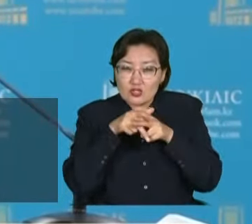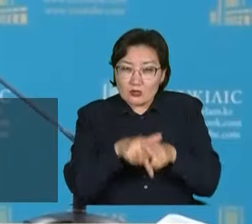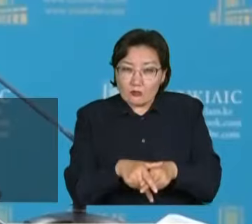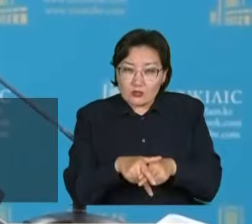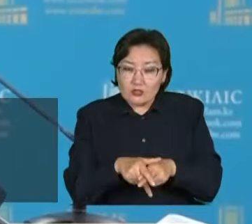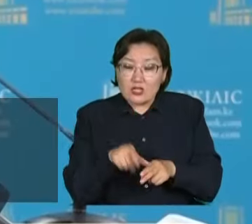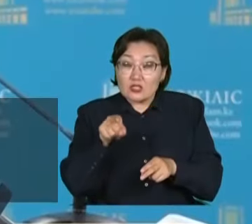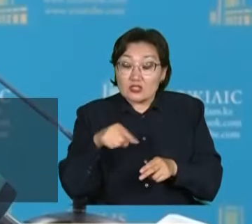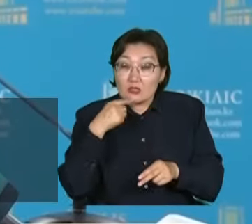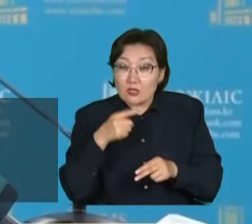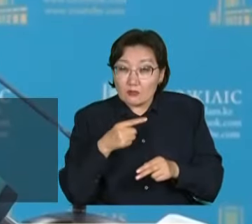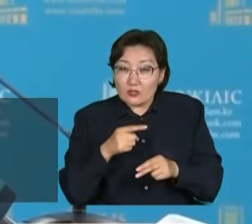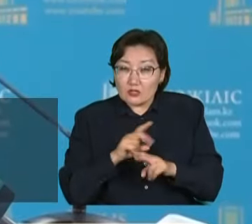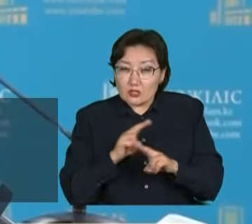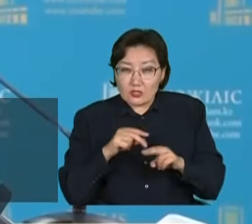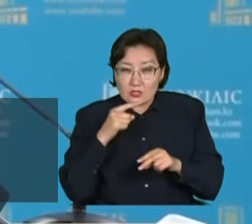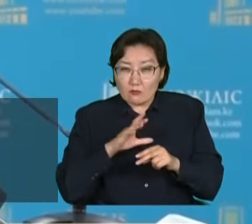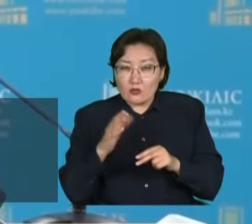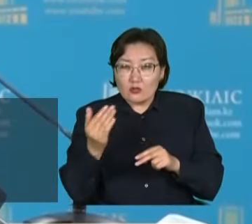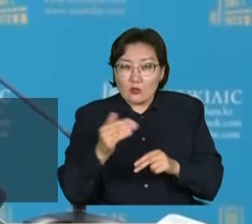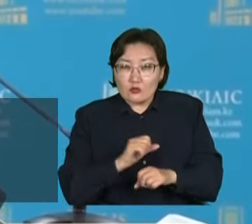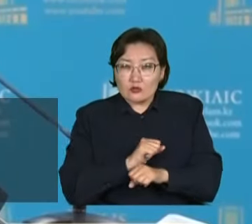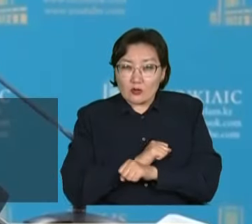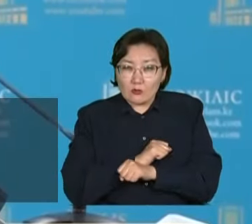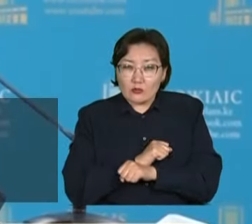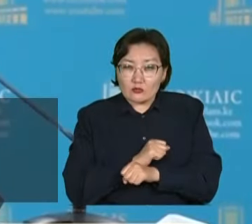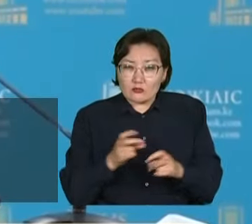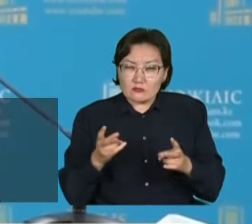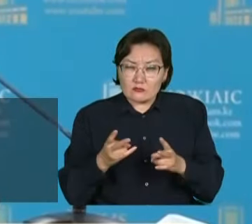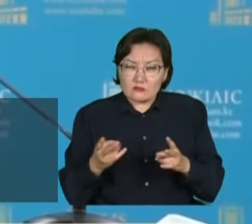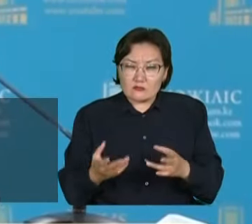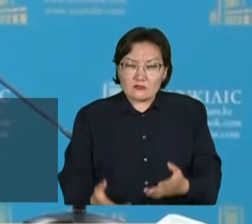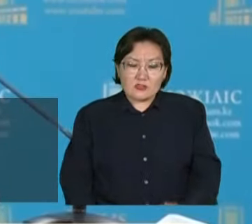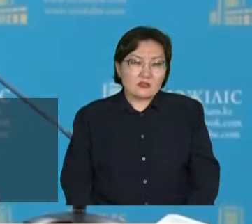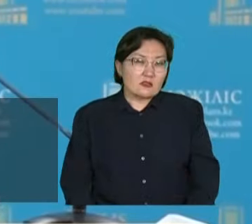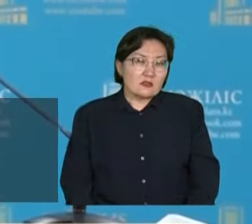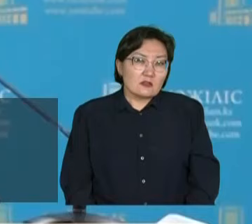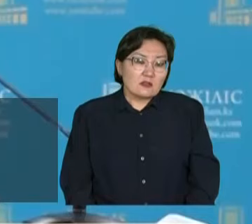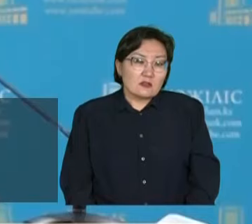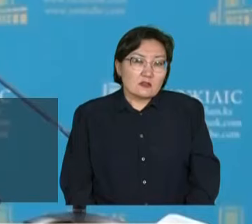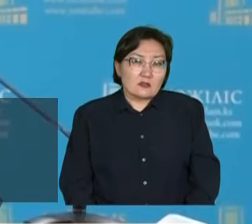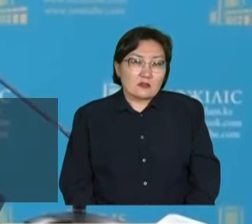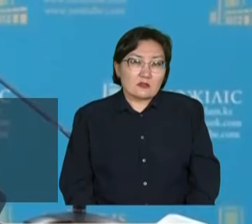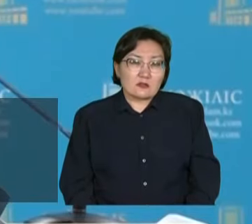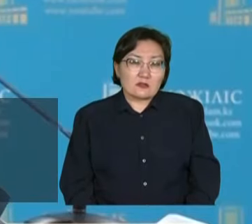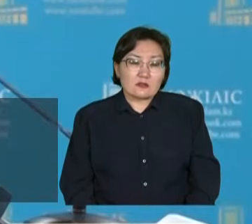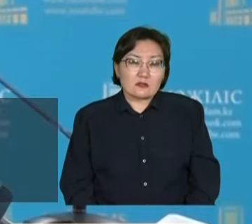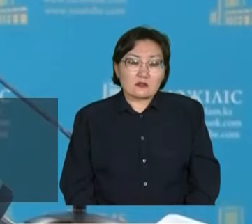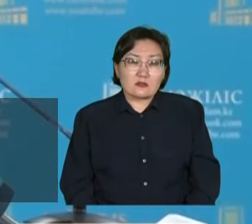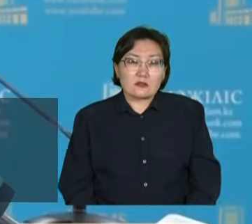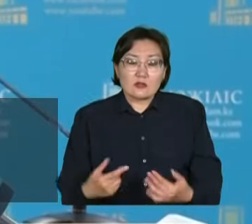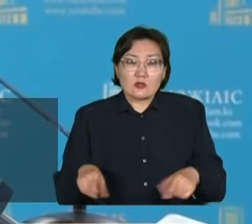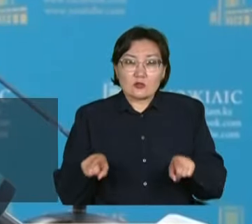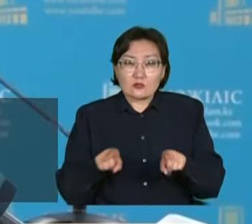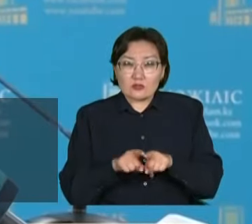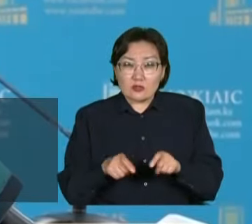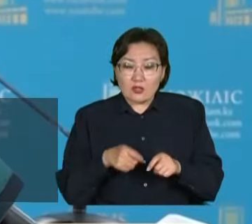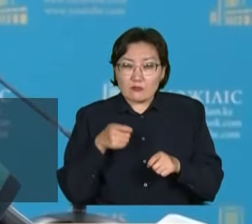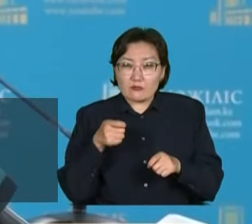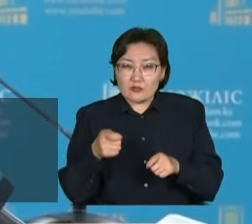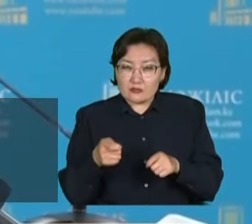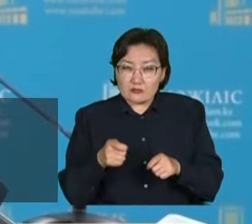айтыңдар, сендер айтпайды. Ол кісі демалып алу керек, өзінің несін есін жиып алғаннан кейін сондай ғана береді деп